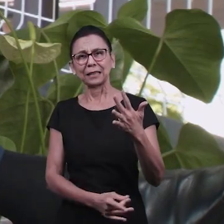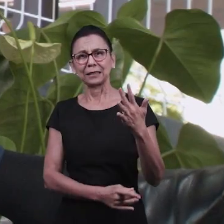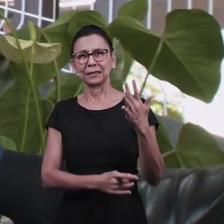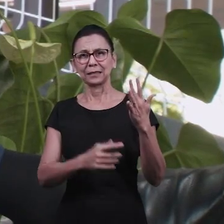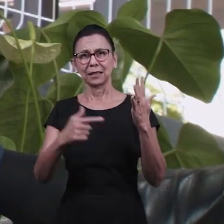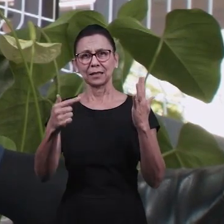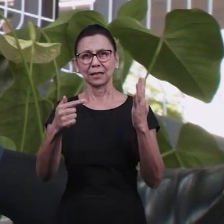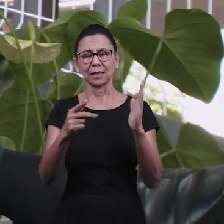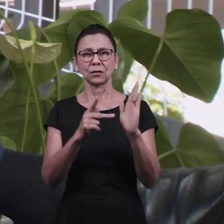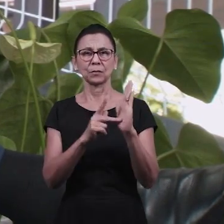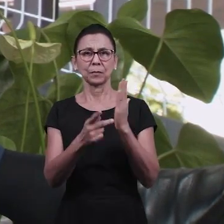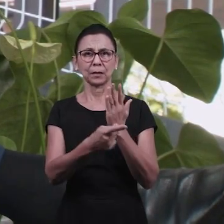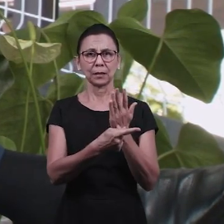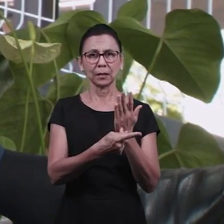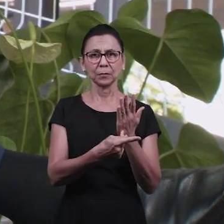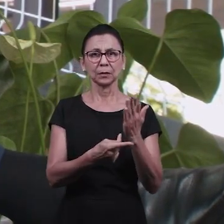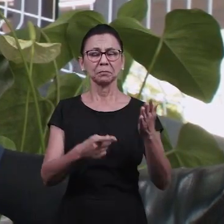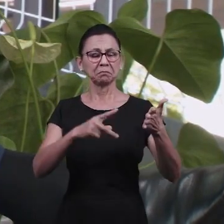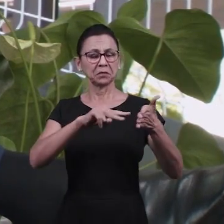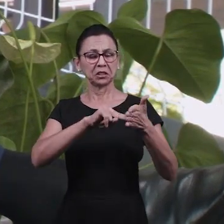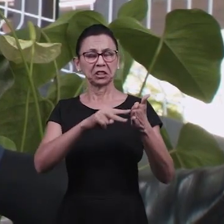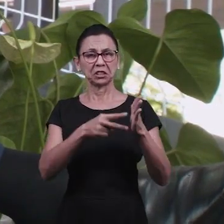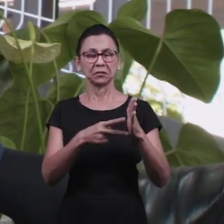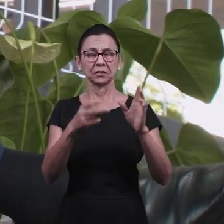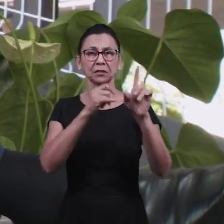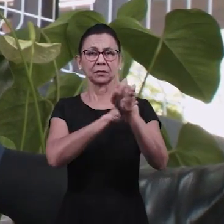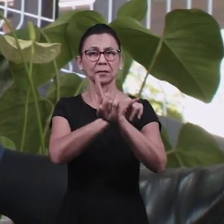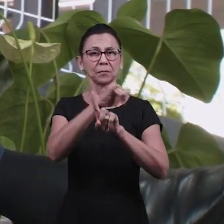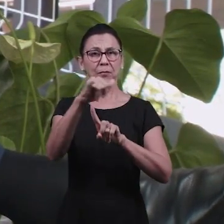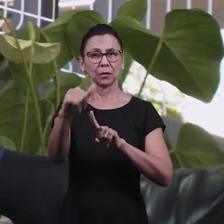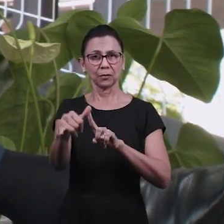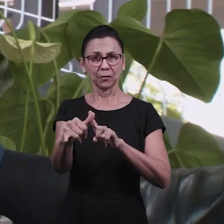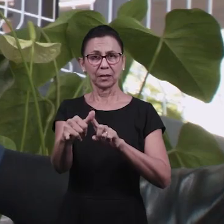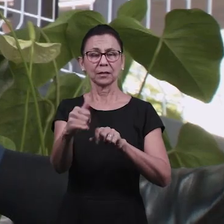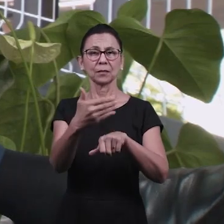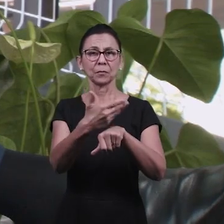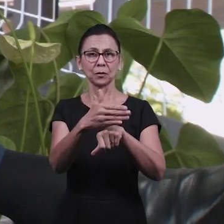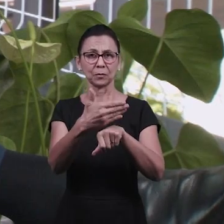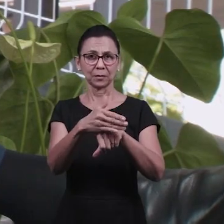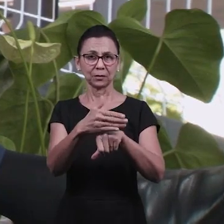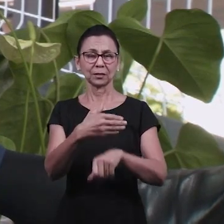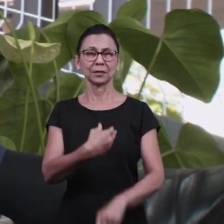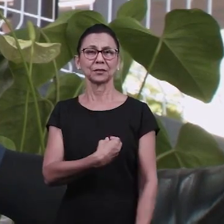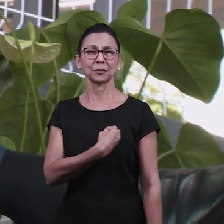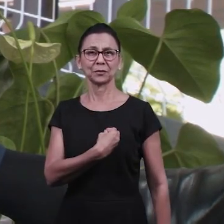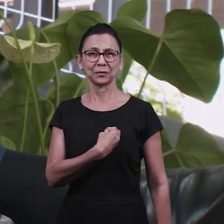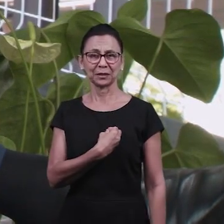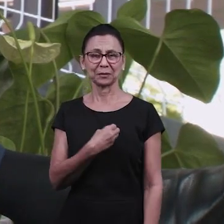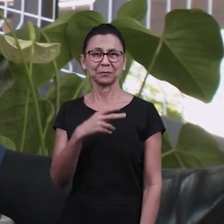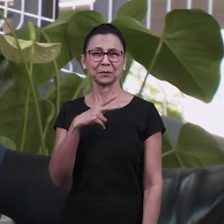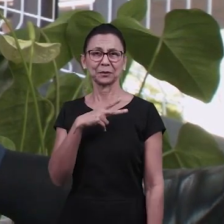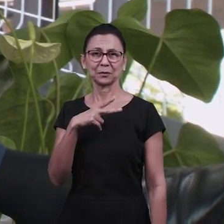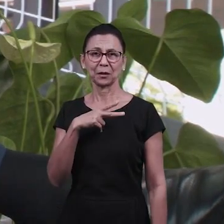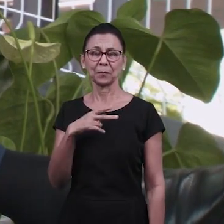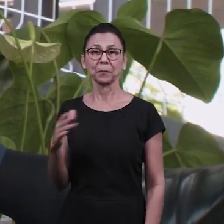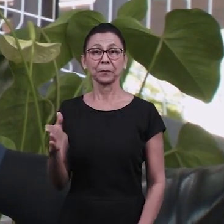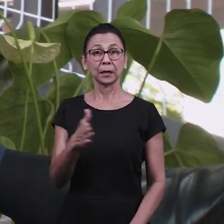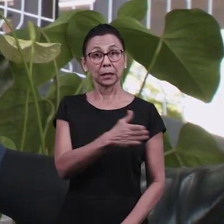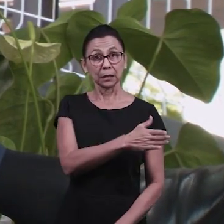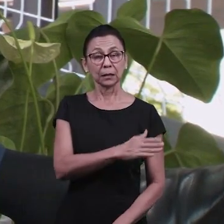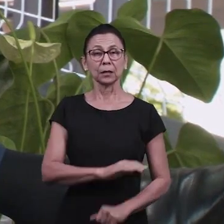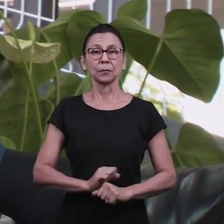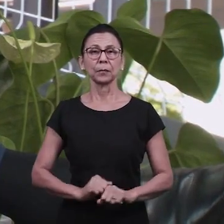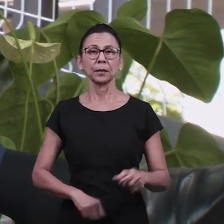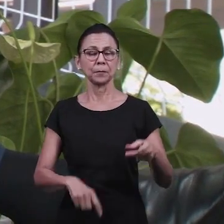paraboles, ces significations prophétiques qui peuvent être appliquées à votre vie. Dans le volet Organisation et méthode, le